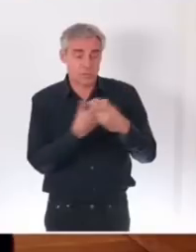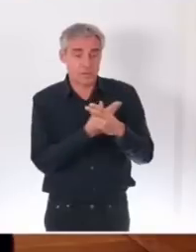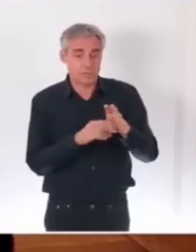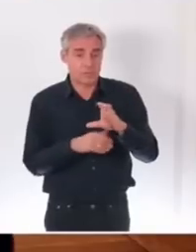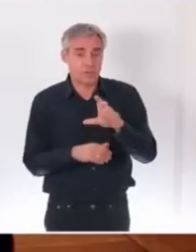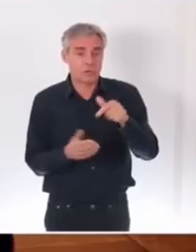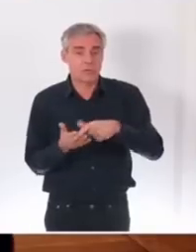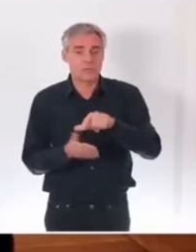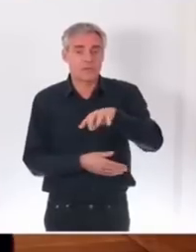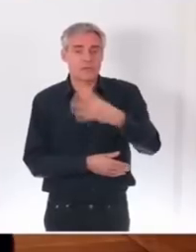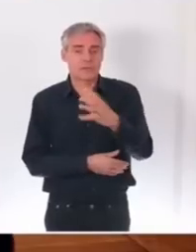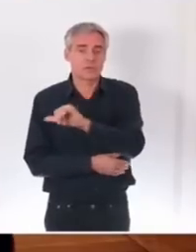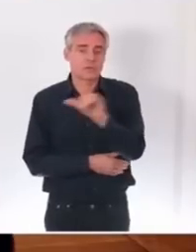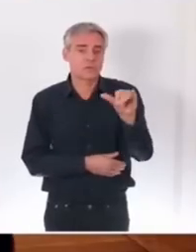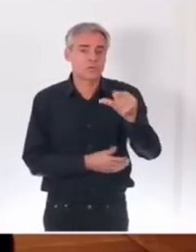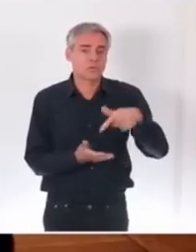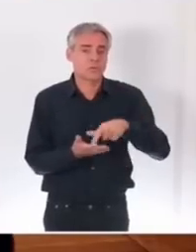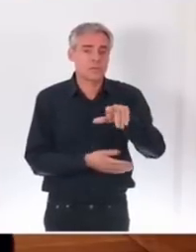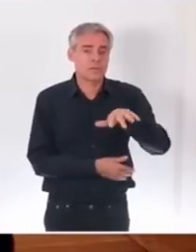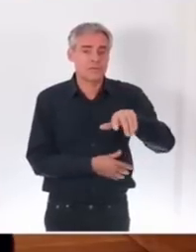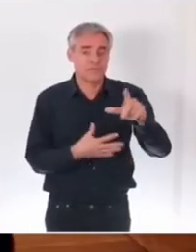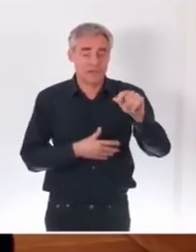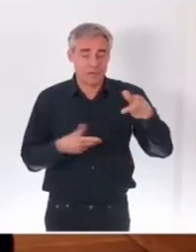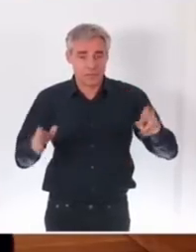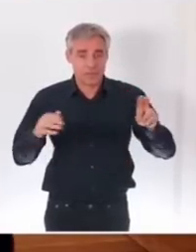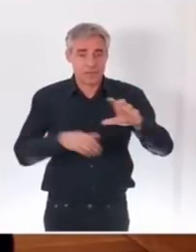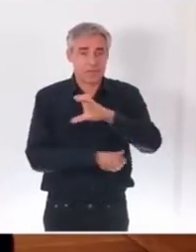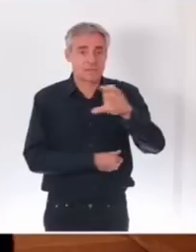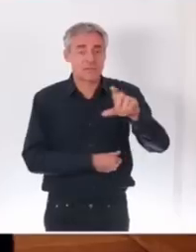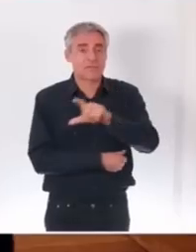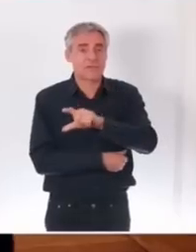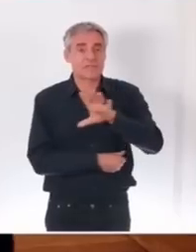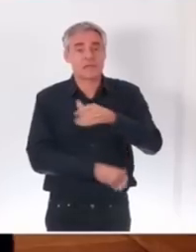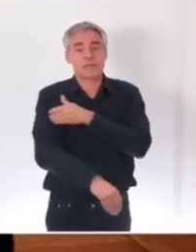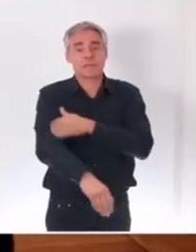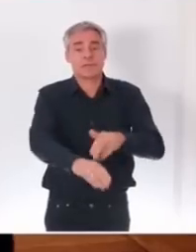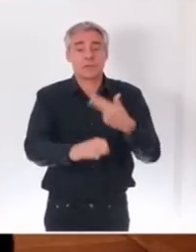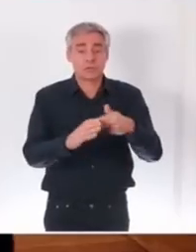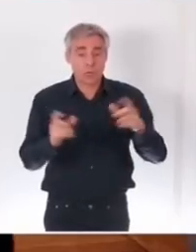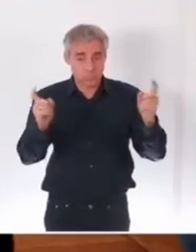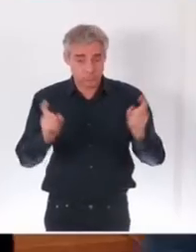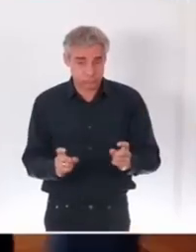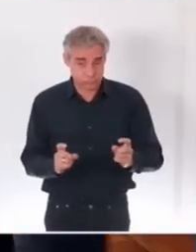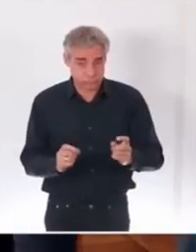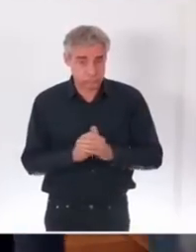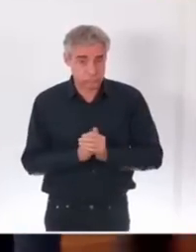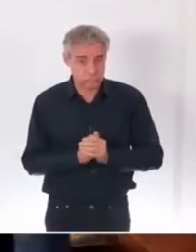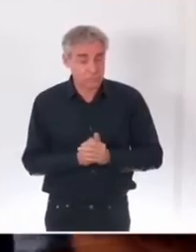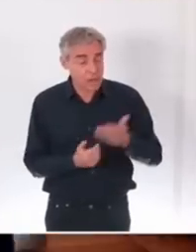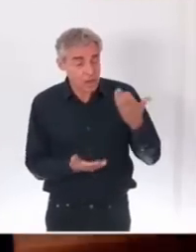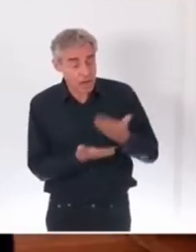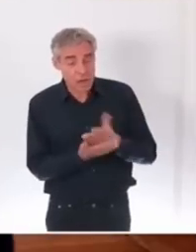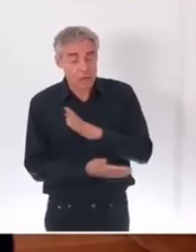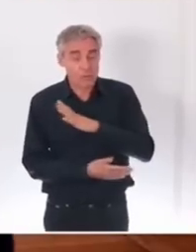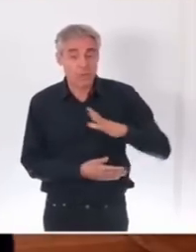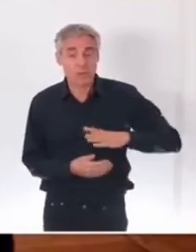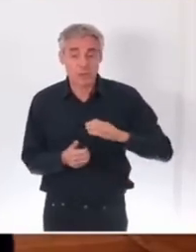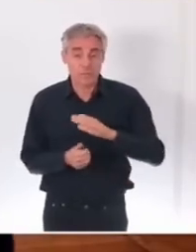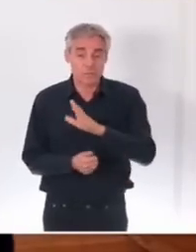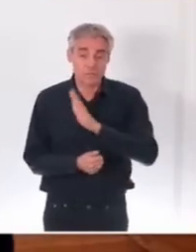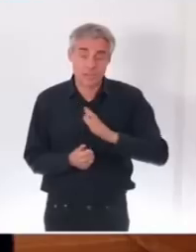entre 2014 et 2020. 125 millions d'euros. Et là où Madame Bichet